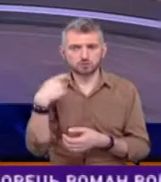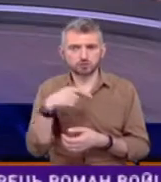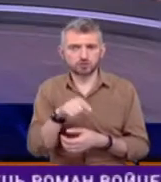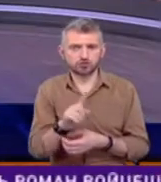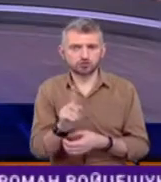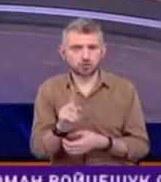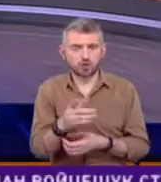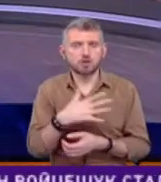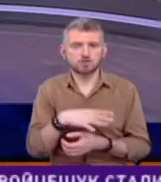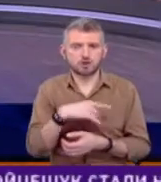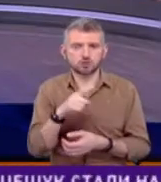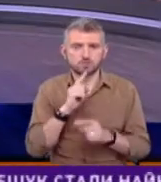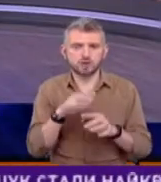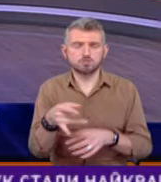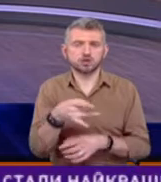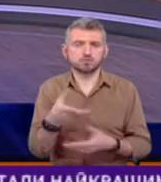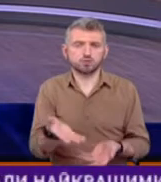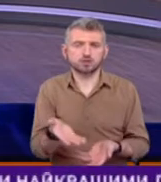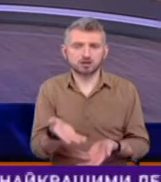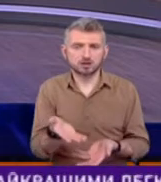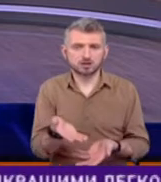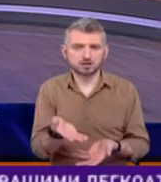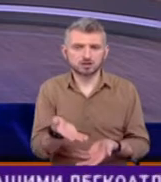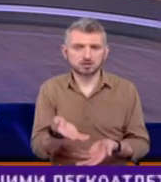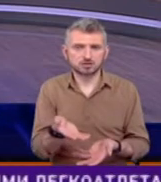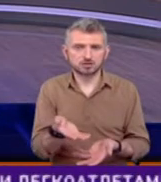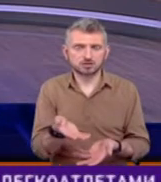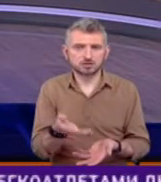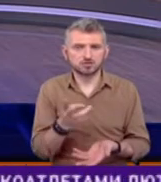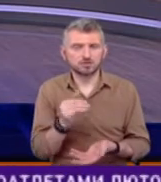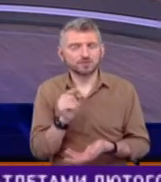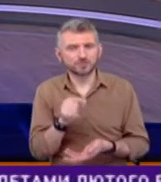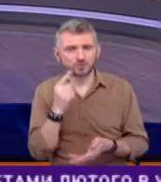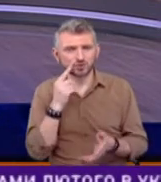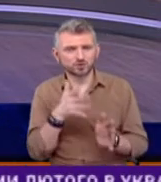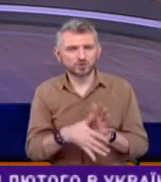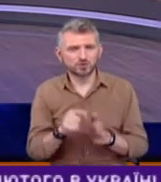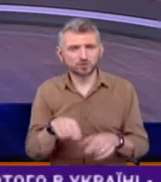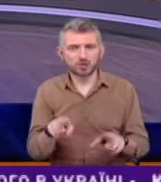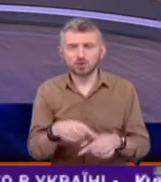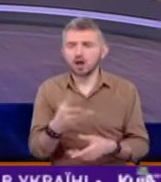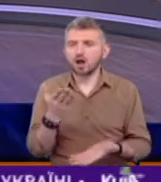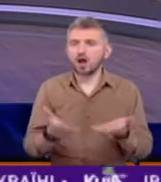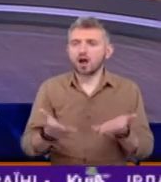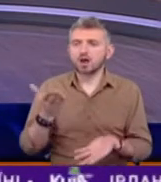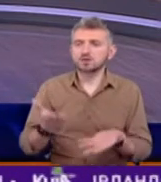ще, ну, наша її парламентська республіка. Ну, тут, розумієте, тут також... А